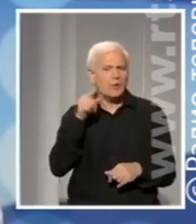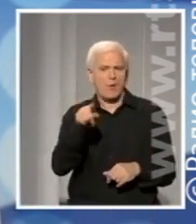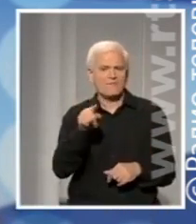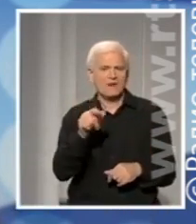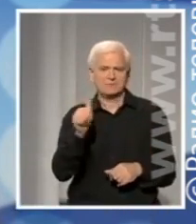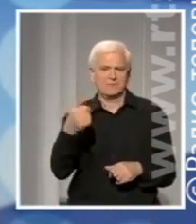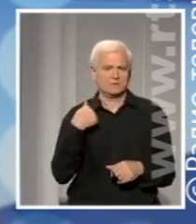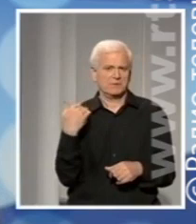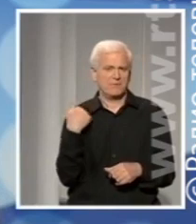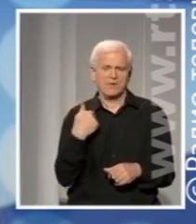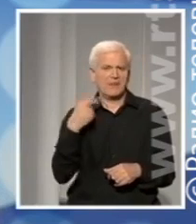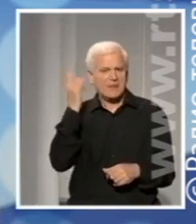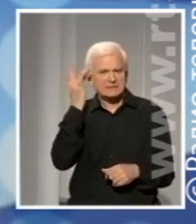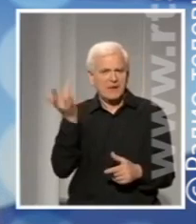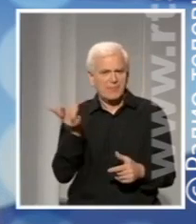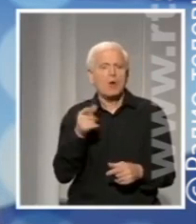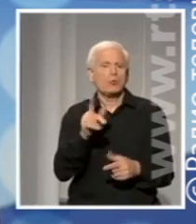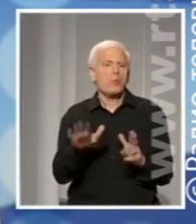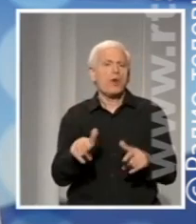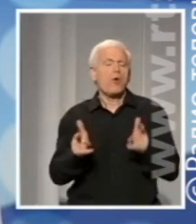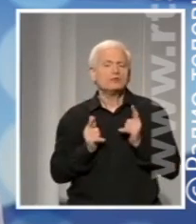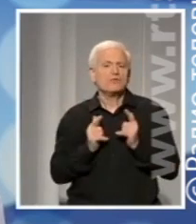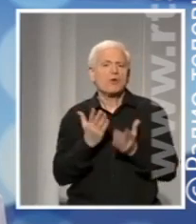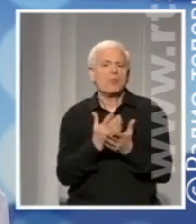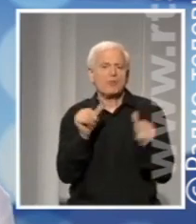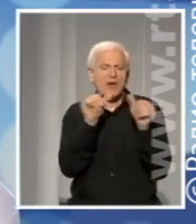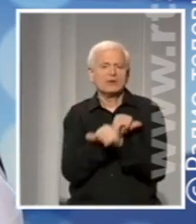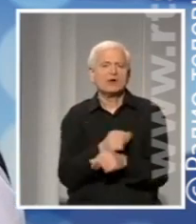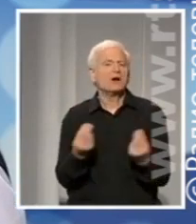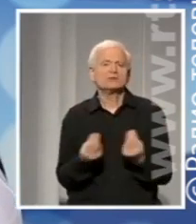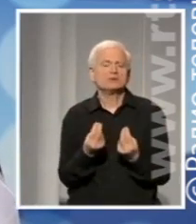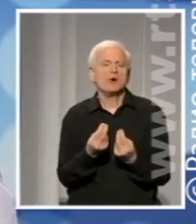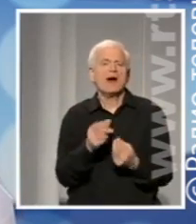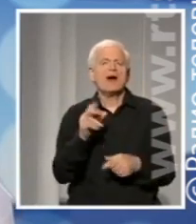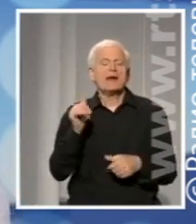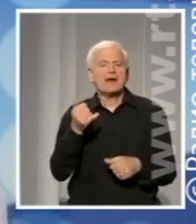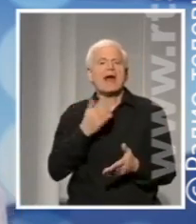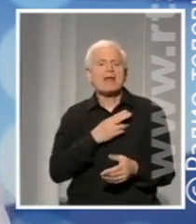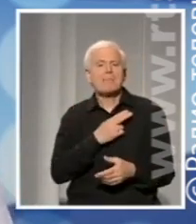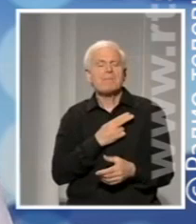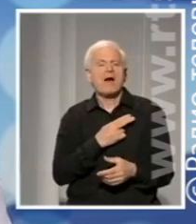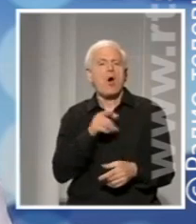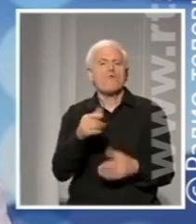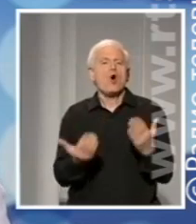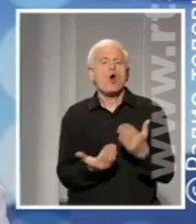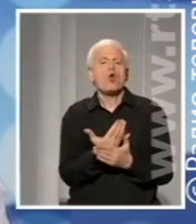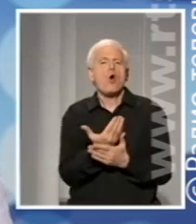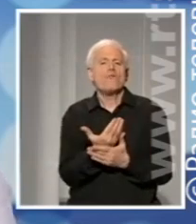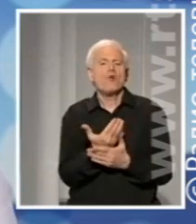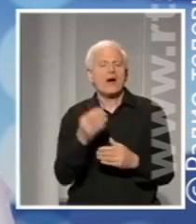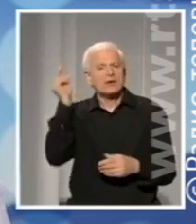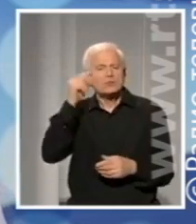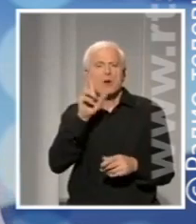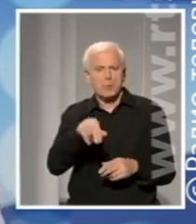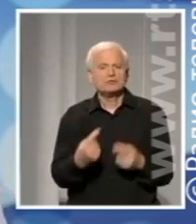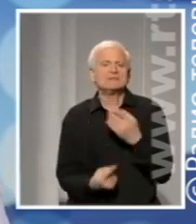prosto pa to je negde i očekivano, moram tako da kažem, zato što ipak je ovo novo iskustvo i može da se